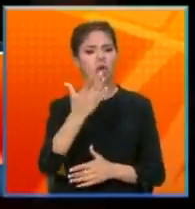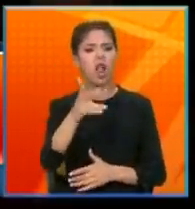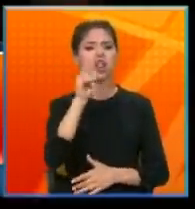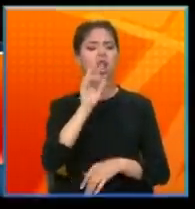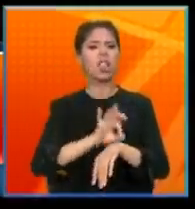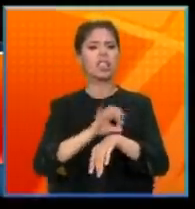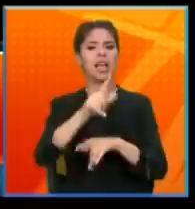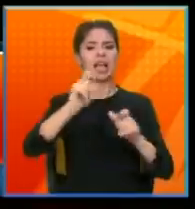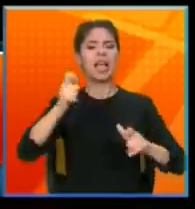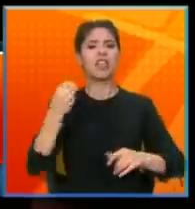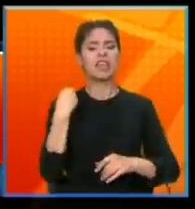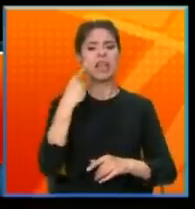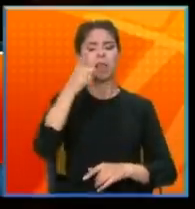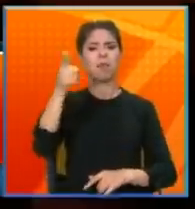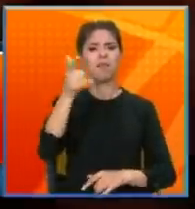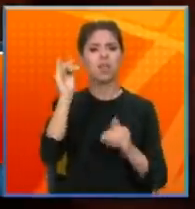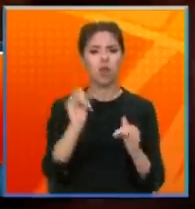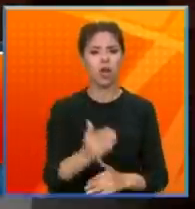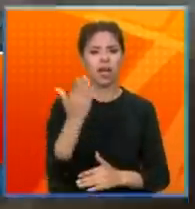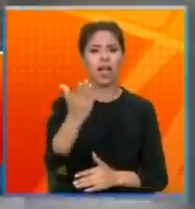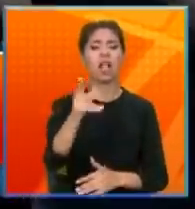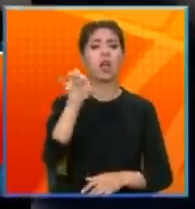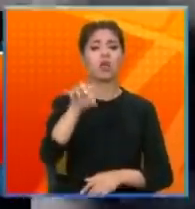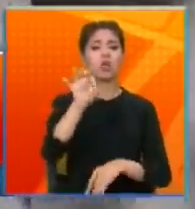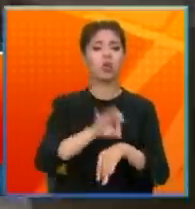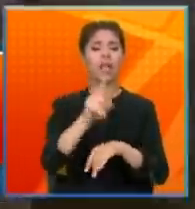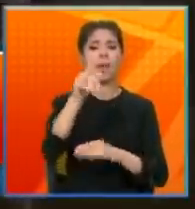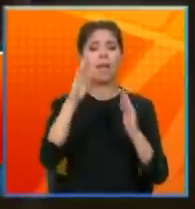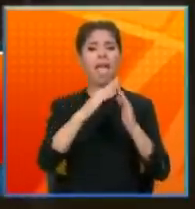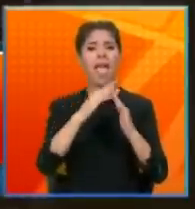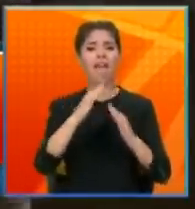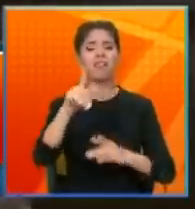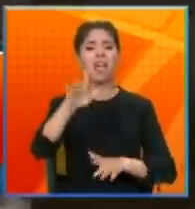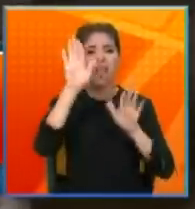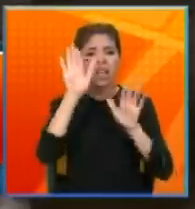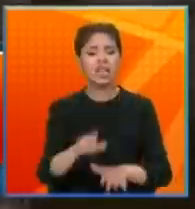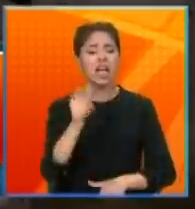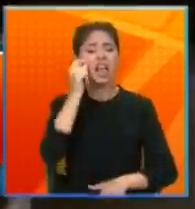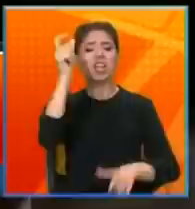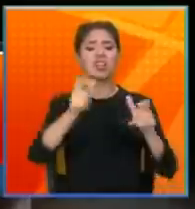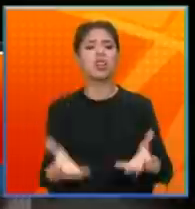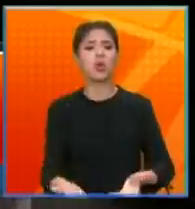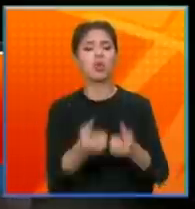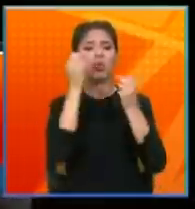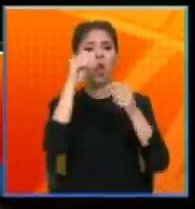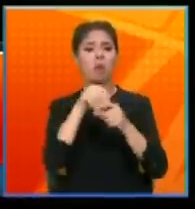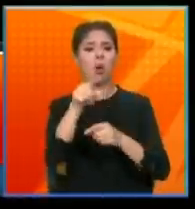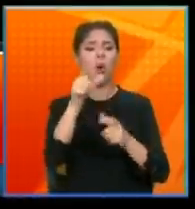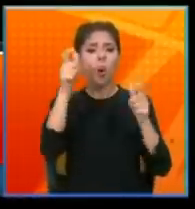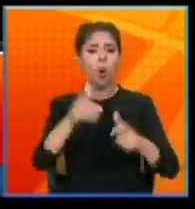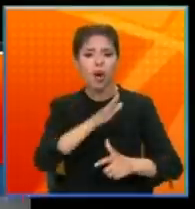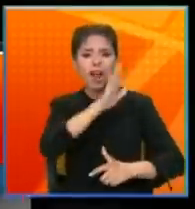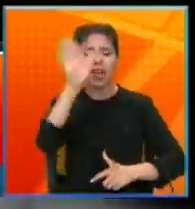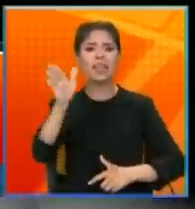son dakika gelişmesi, yeni bir görüntü bu. İşte şu anda o evlerden birinde mahsur kalanları kurtarmak üzere oraya